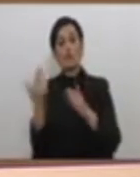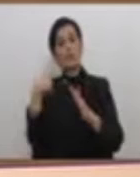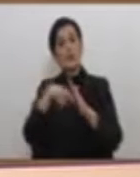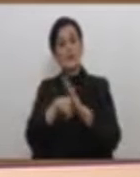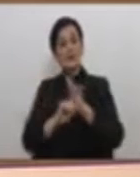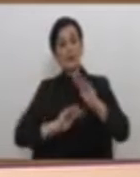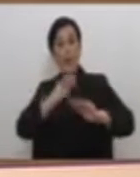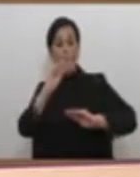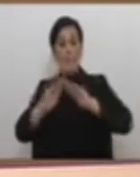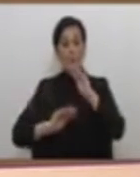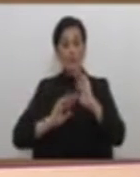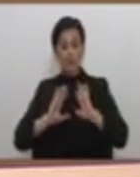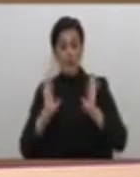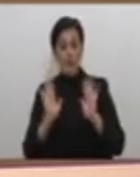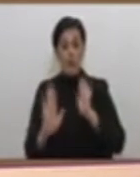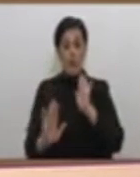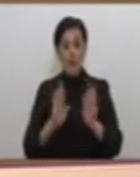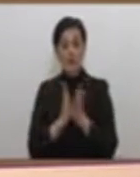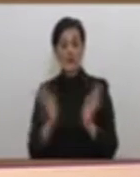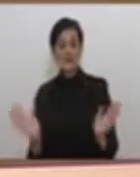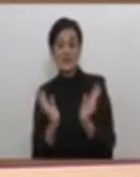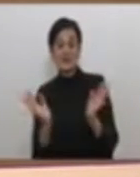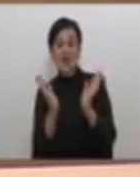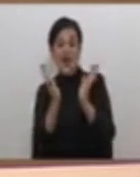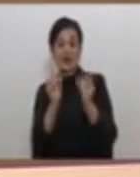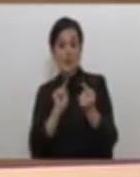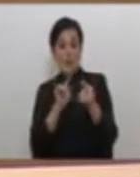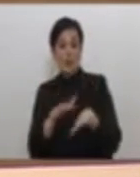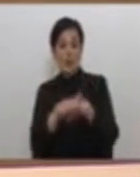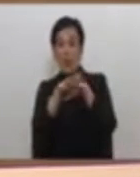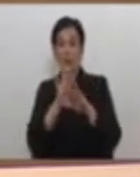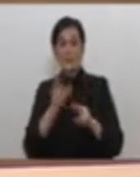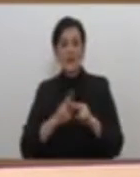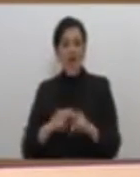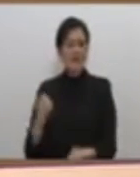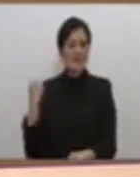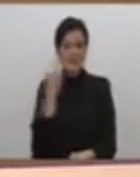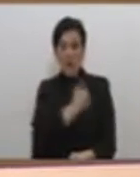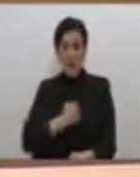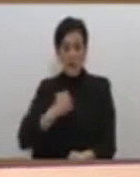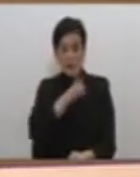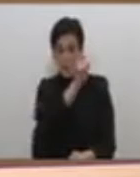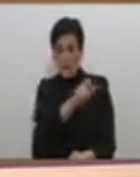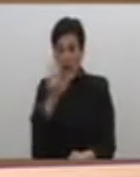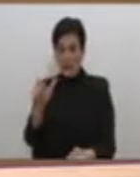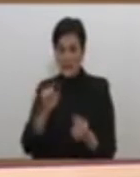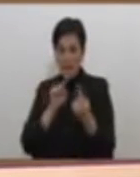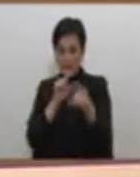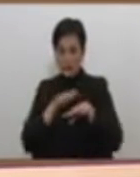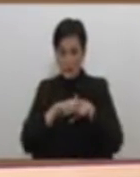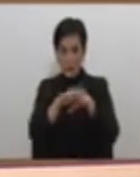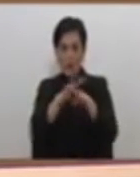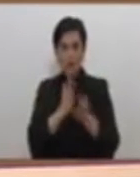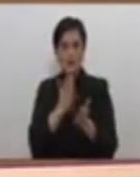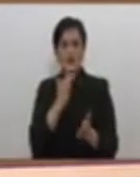მოდელირებული, შეკრებული, ორგანიზებული ან წაქეზებული პროტესტია, ეს არის გაბრაზებული ადამიანების პროტესტი, რომლებიც